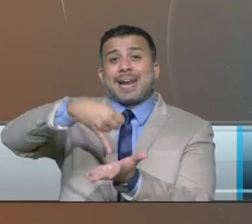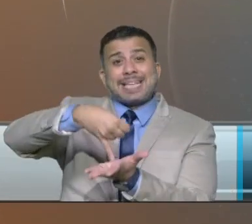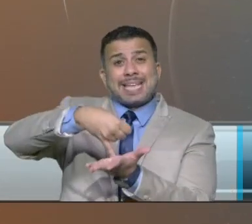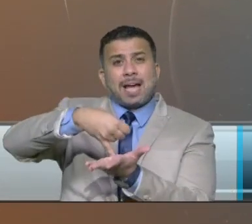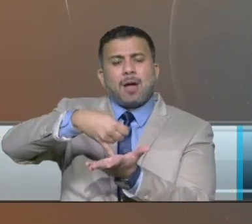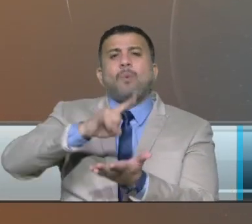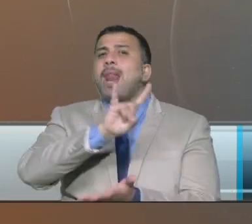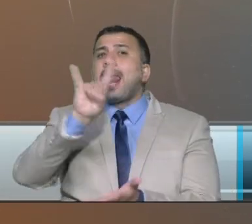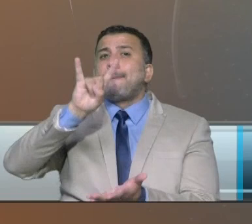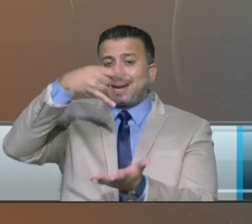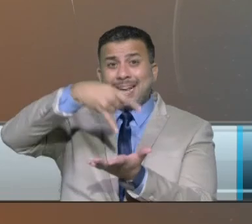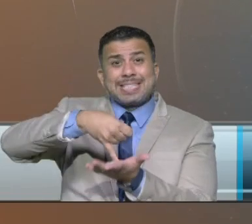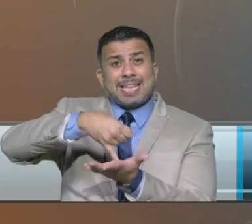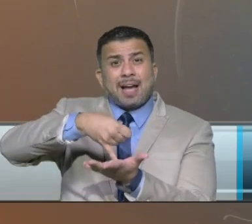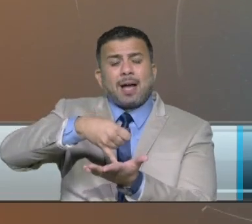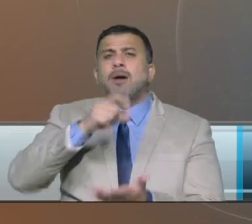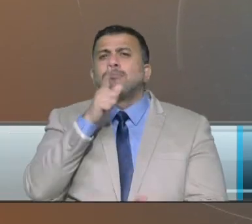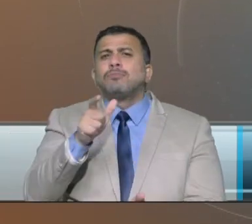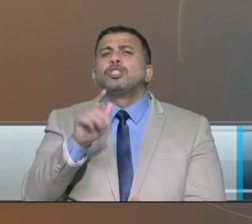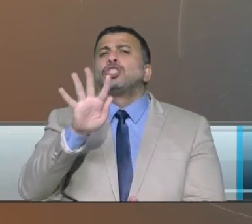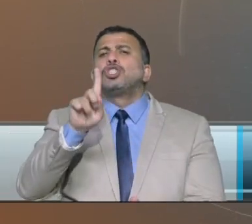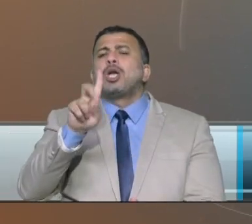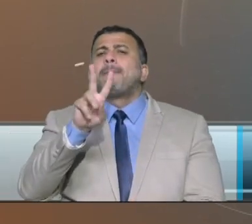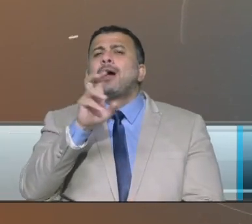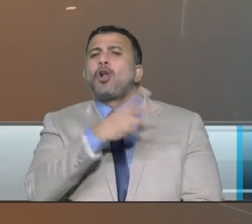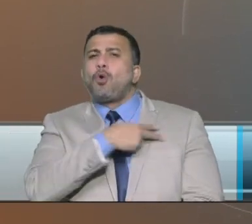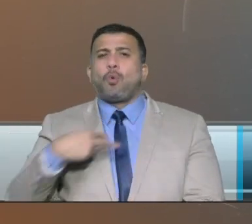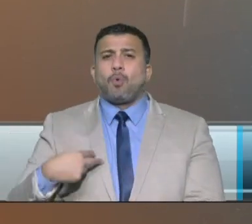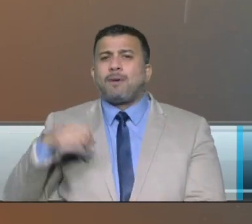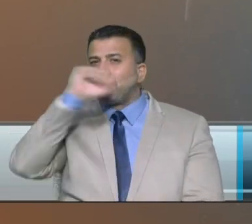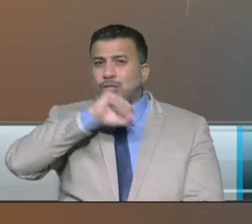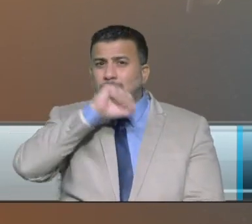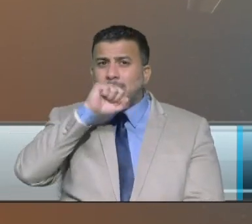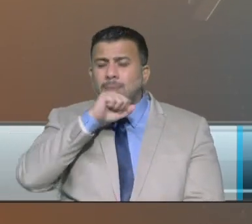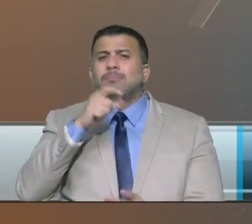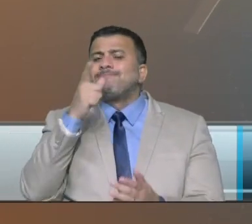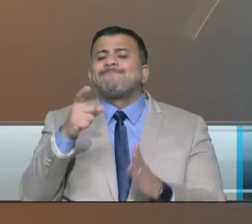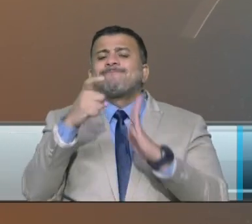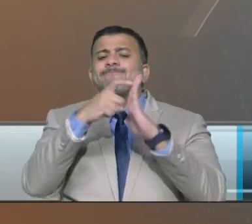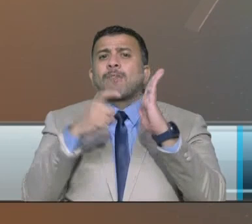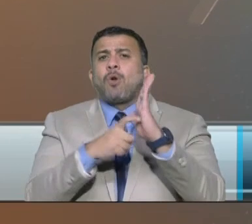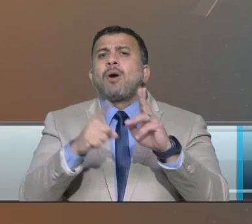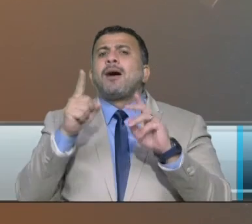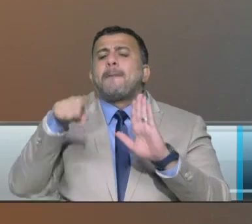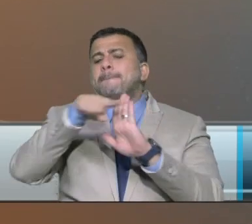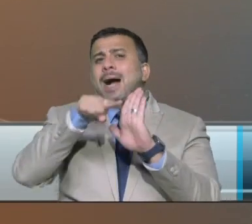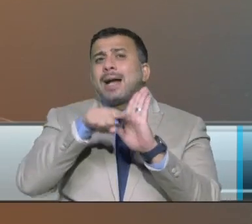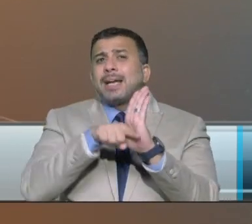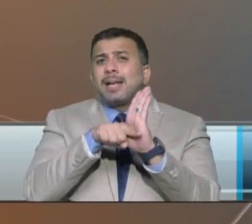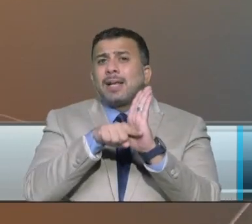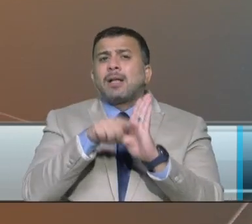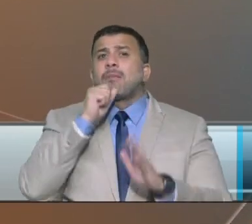المركزيه واللامركزيه والجهات شبه الحكوميه في اماره الشرقه بتطبيق السياسات والمعايير